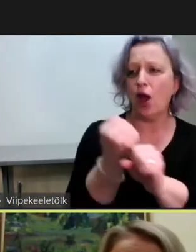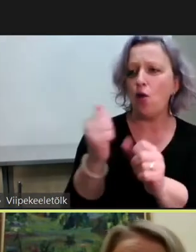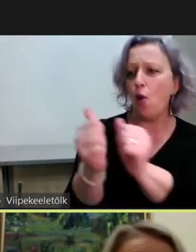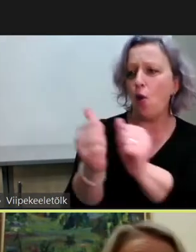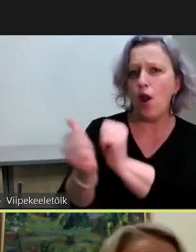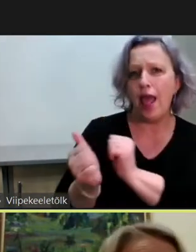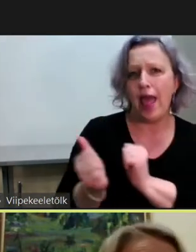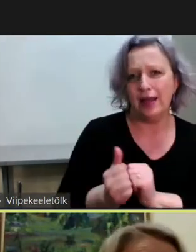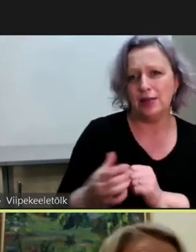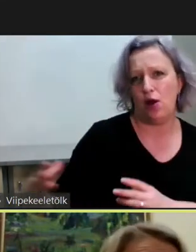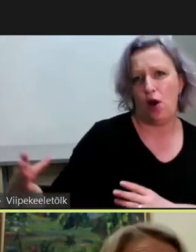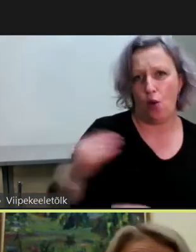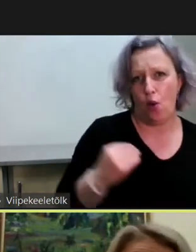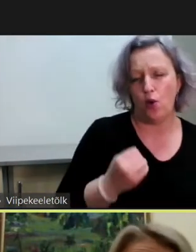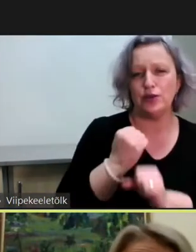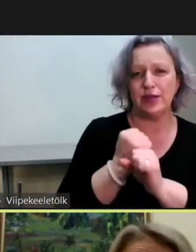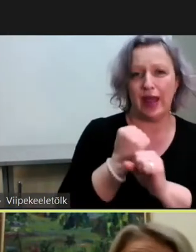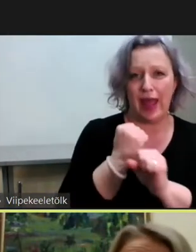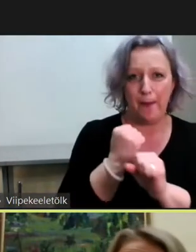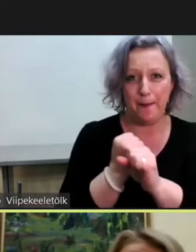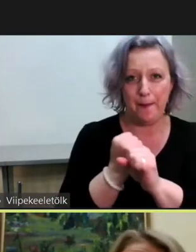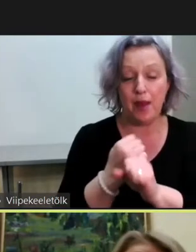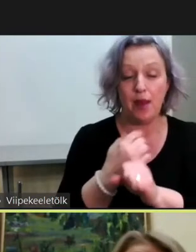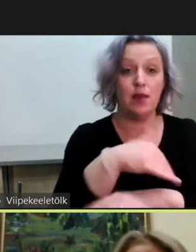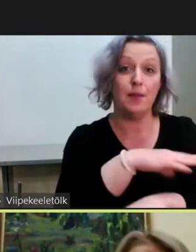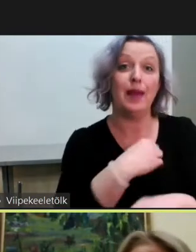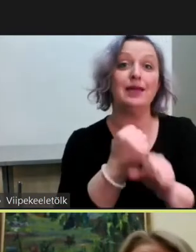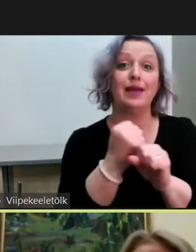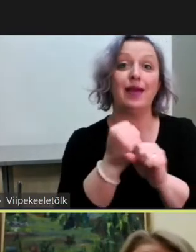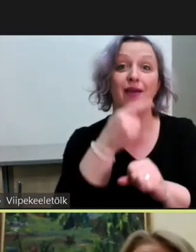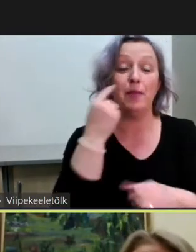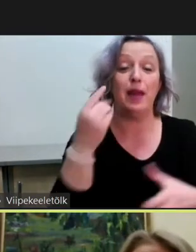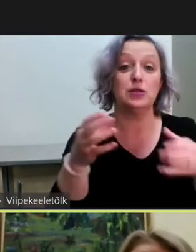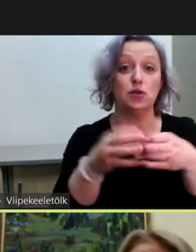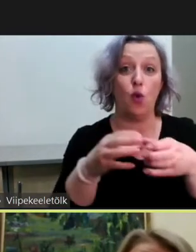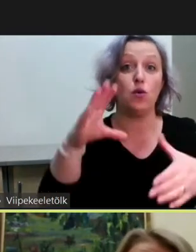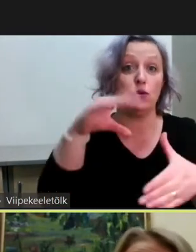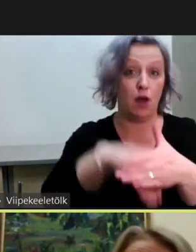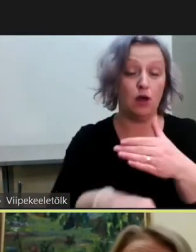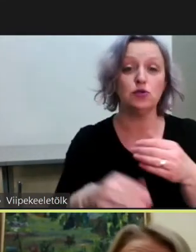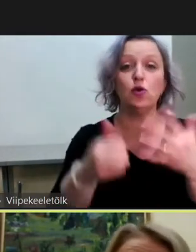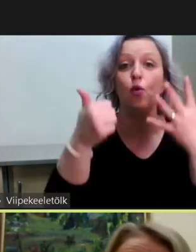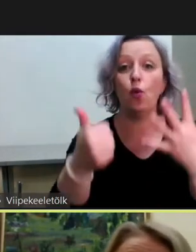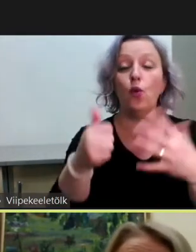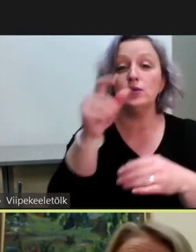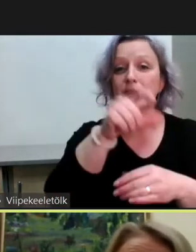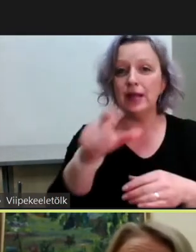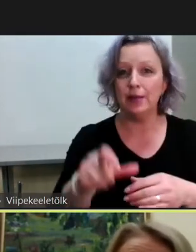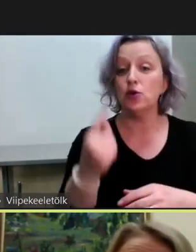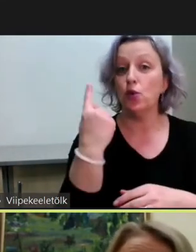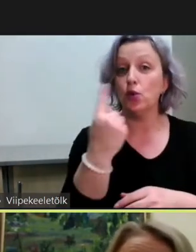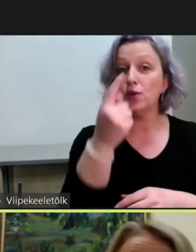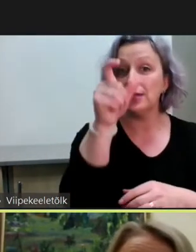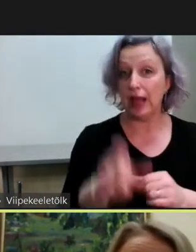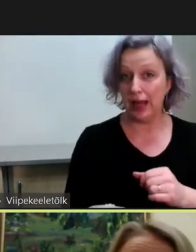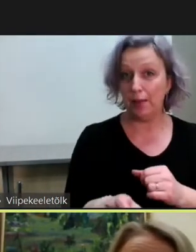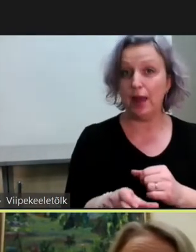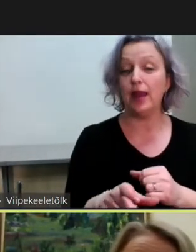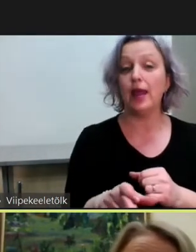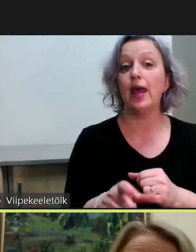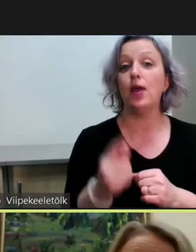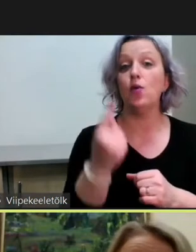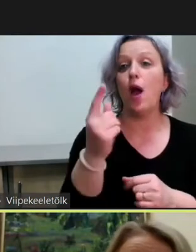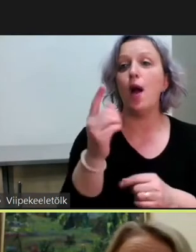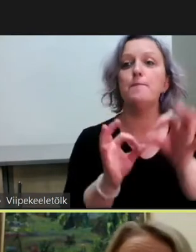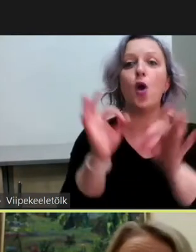teeme. Meid on tegevmeeskonnas kokku 6 ja üks inimene siis on ühe